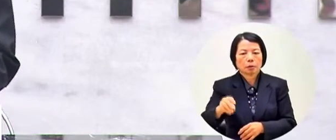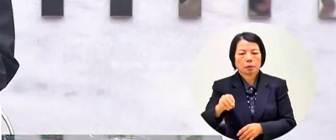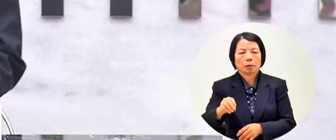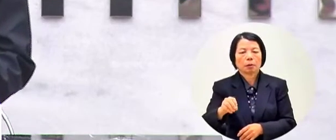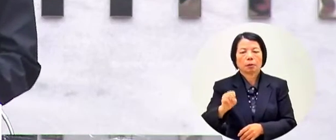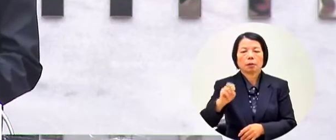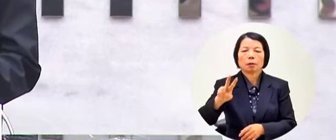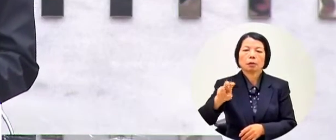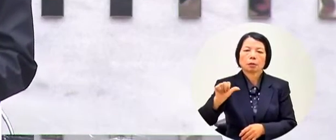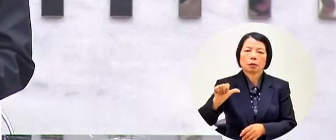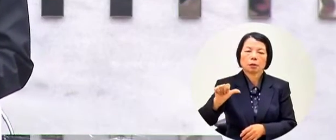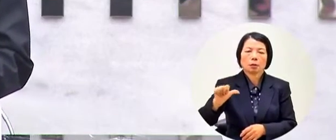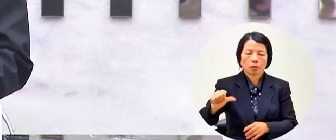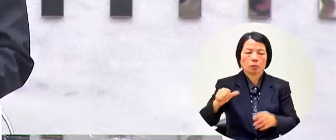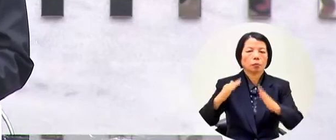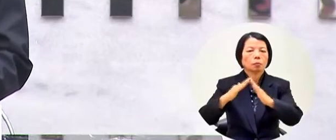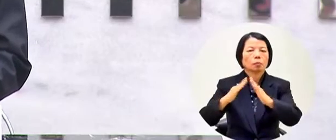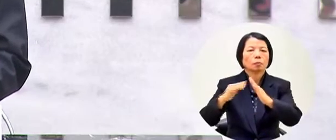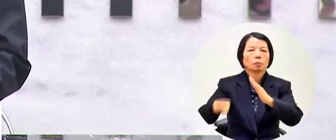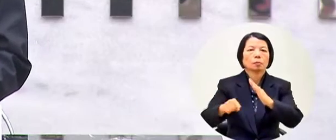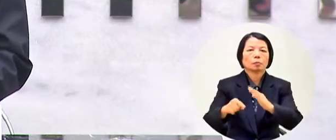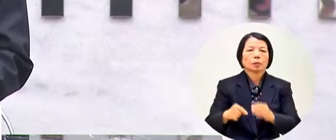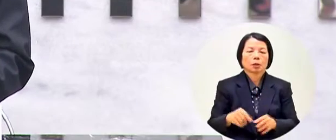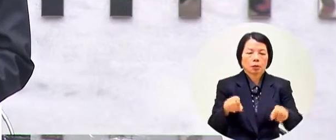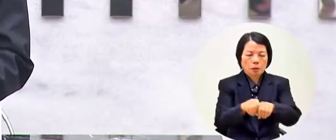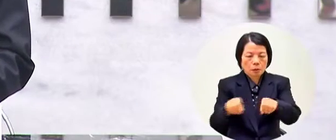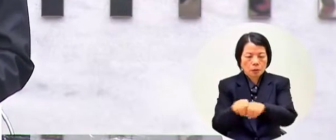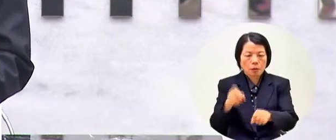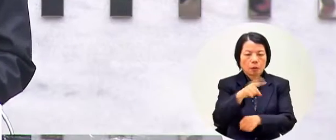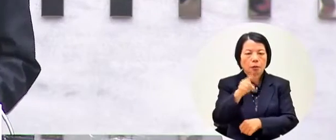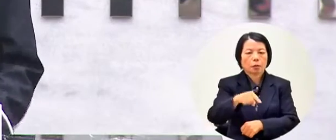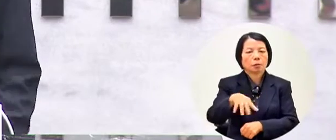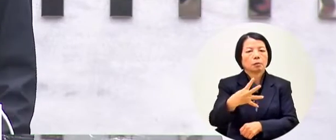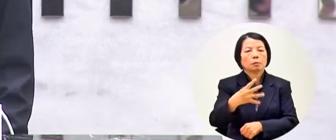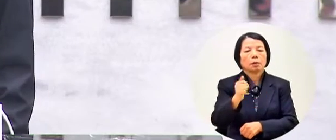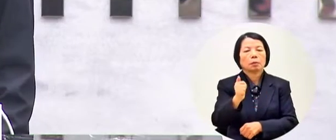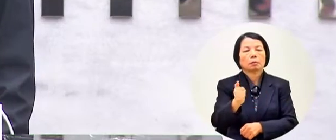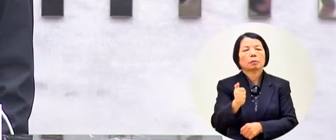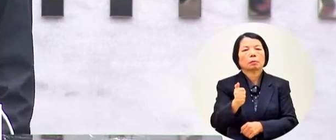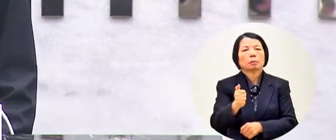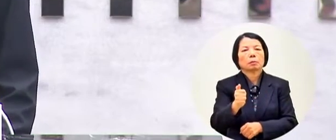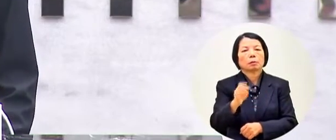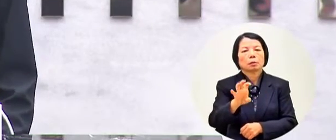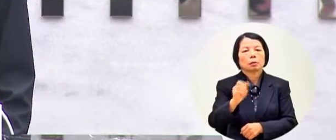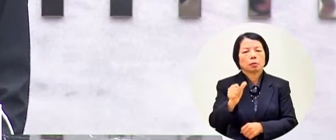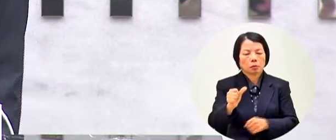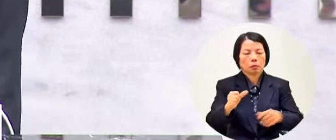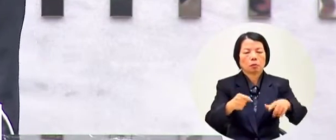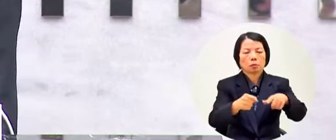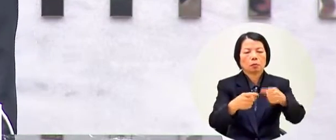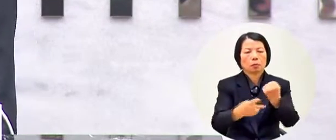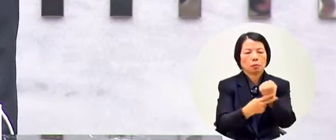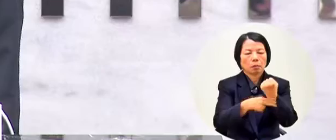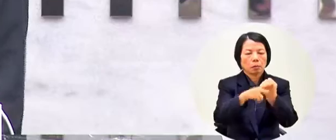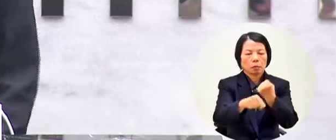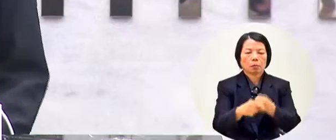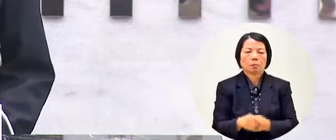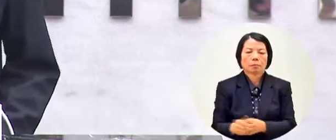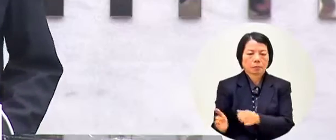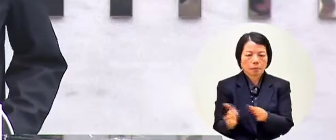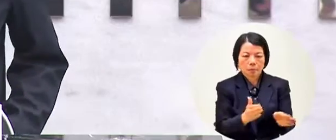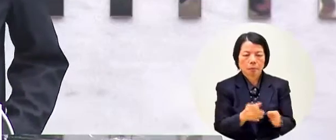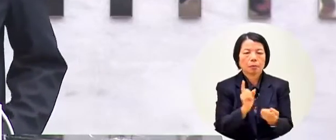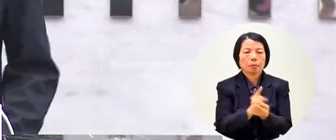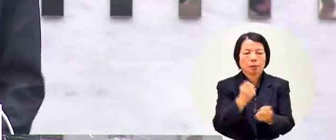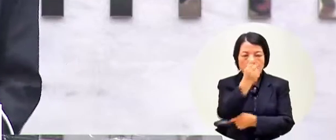47万又3025户，污水的管线长度约为1455公里。在青少年成长的环境